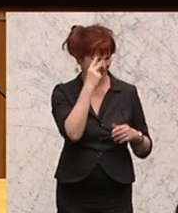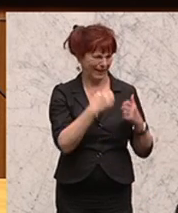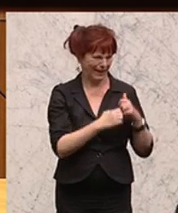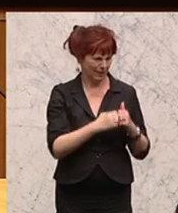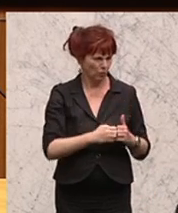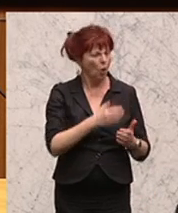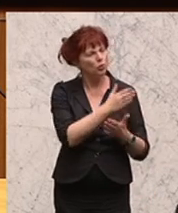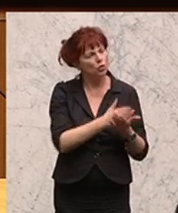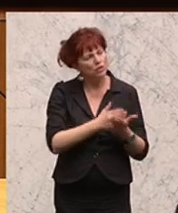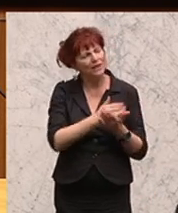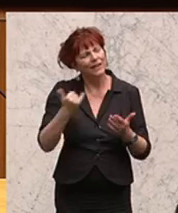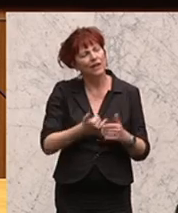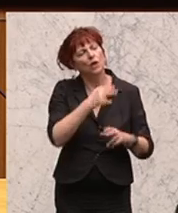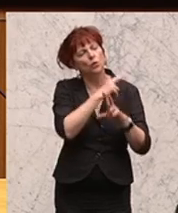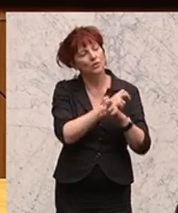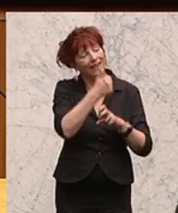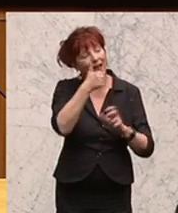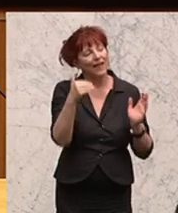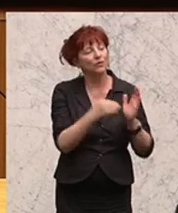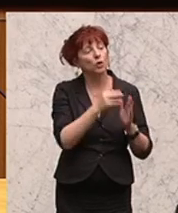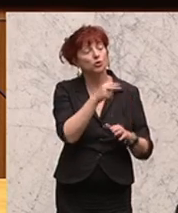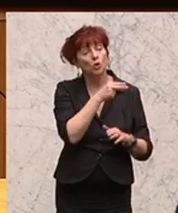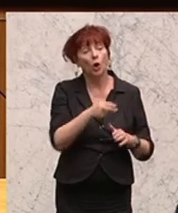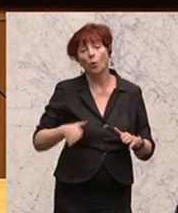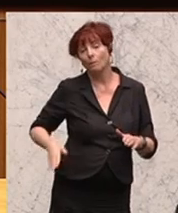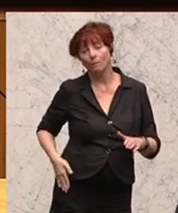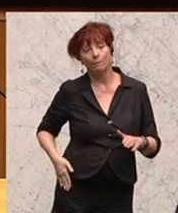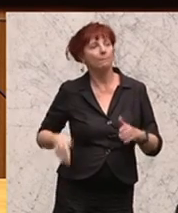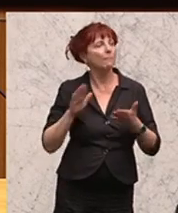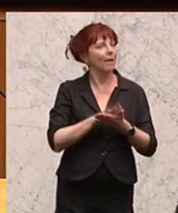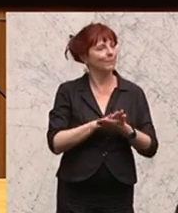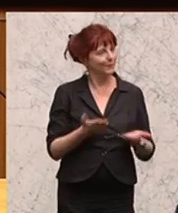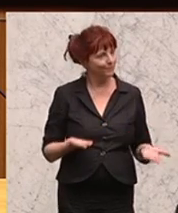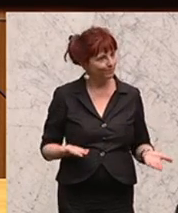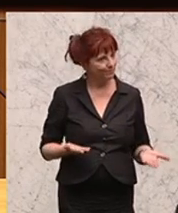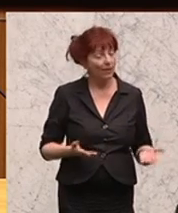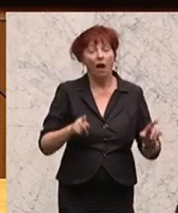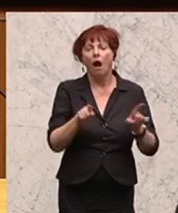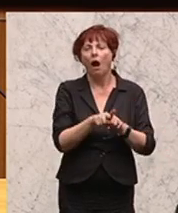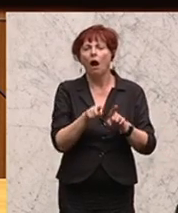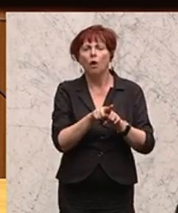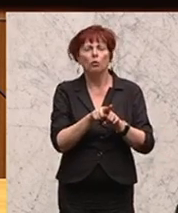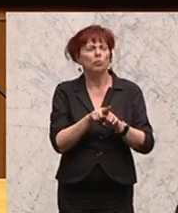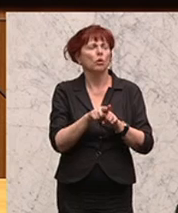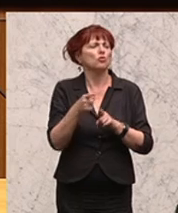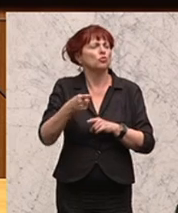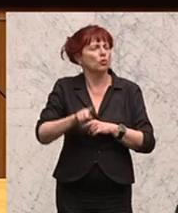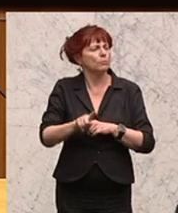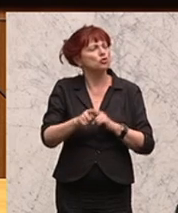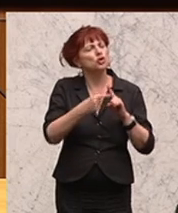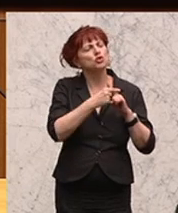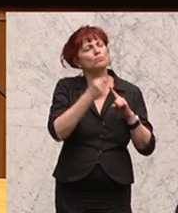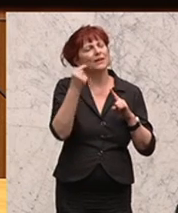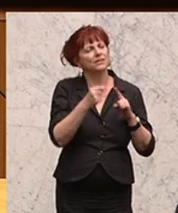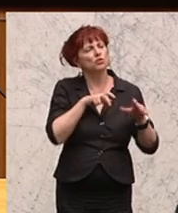und jeder Österreicher 1.000 Euro mehr in der Tasche haben. Auch der klassische, immer sogenannte